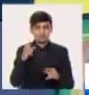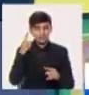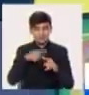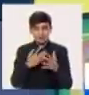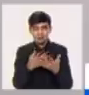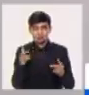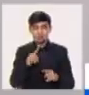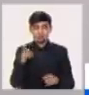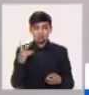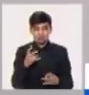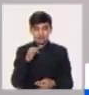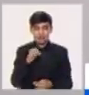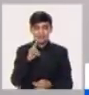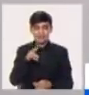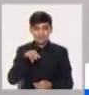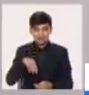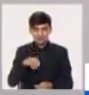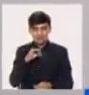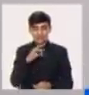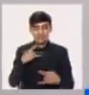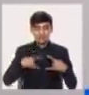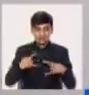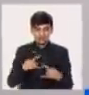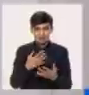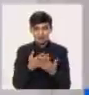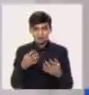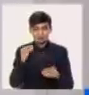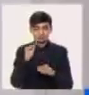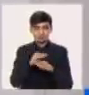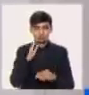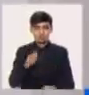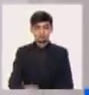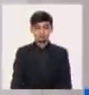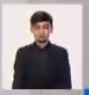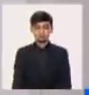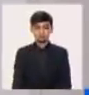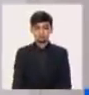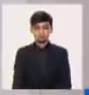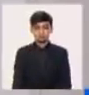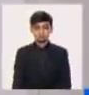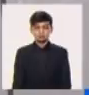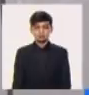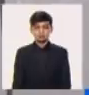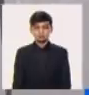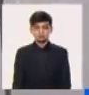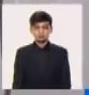числе ИВЛ, КТ и рентгенаппаратами. Зарина Беремкул, Нуркен Токмурзин, Информбюро, Нур-Султан.